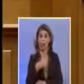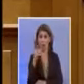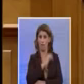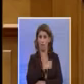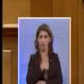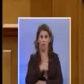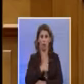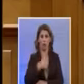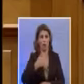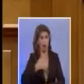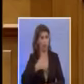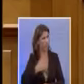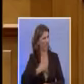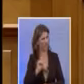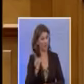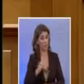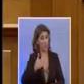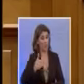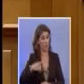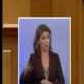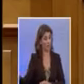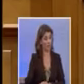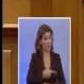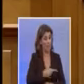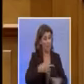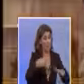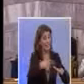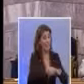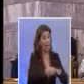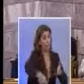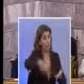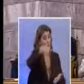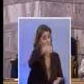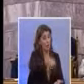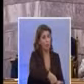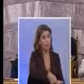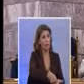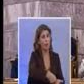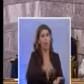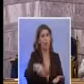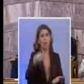και πληρώνουνε προς όφελος του ελληνικού δημοσίου.